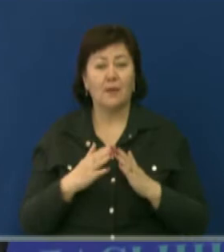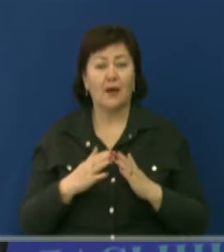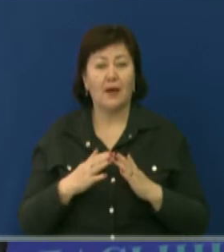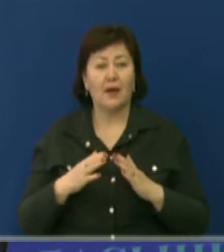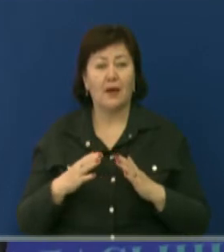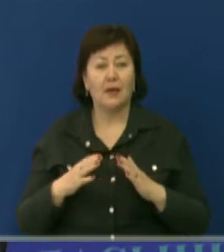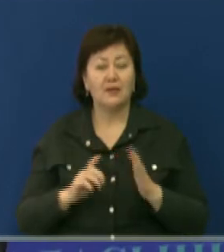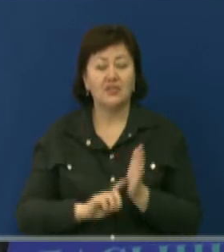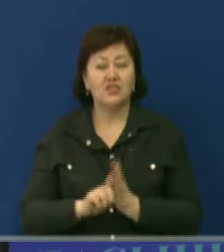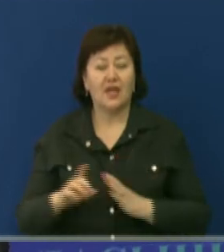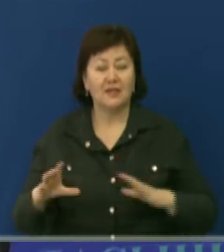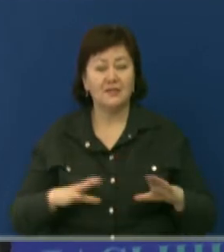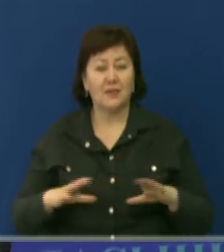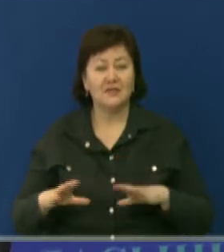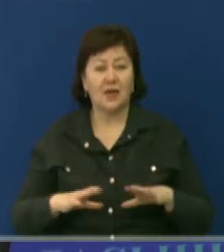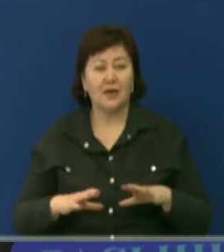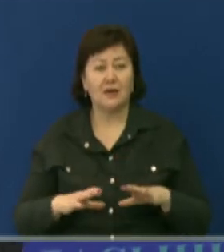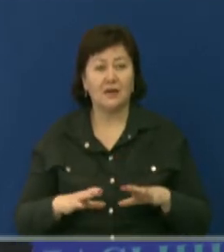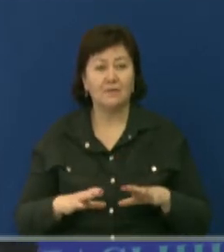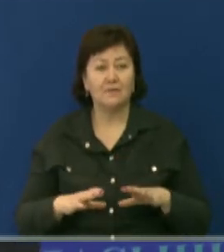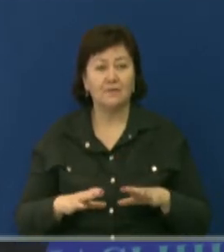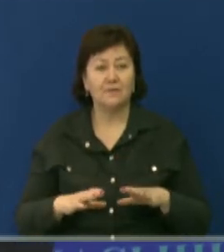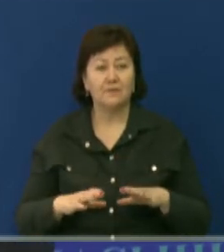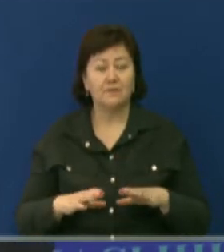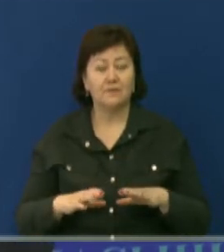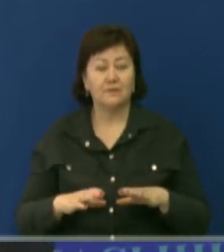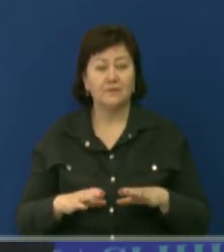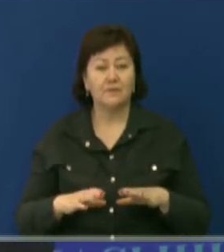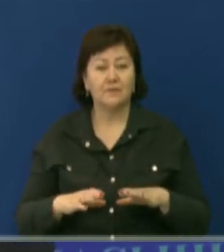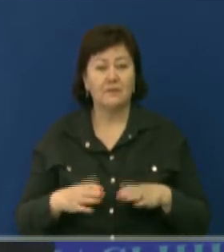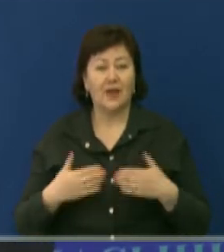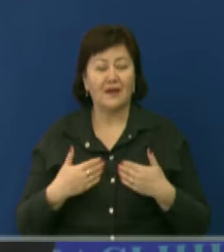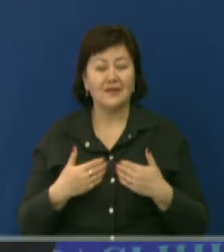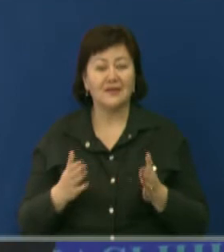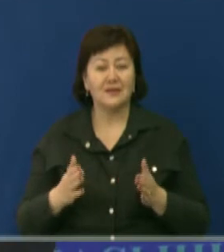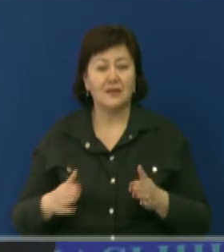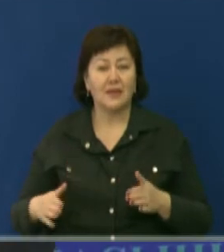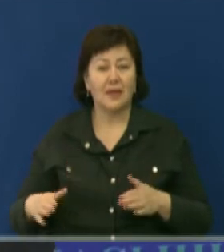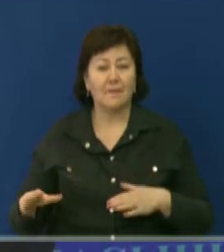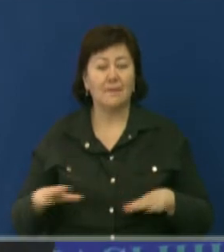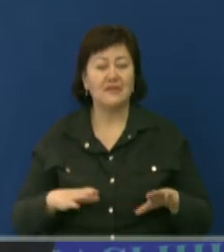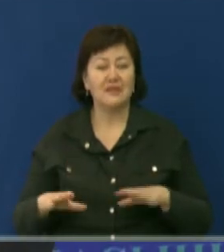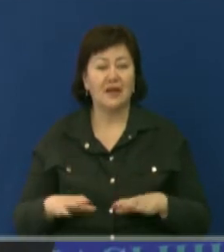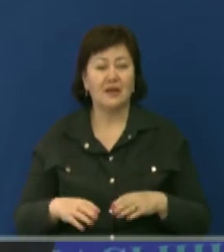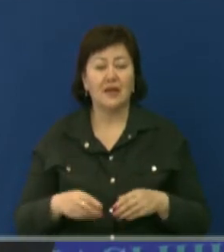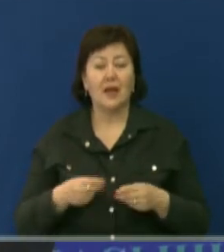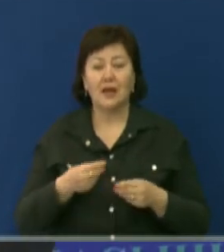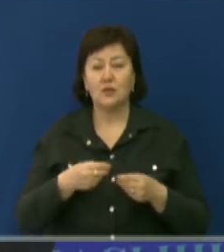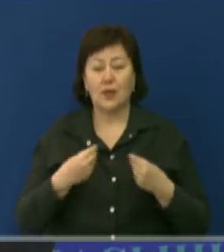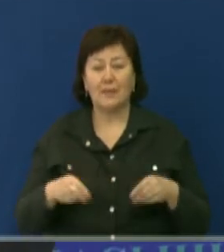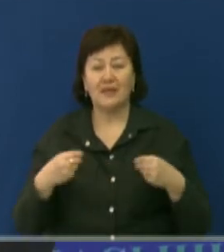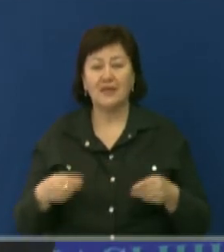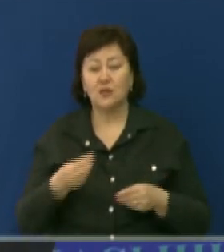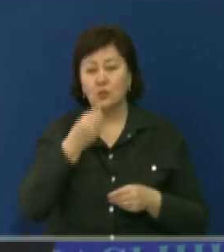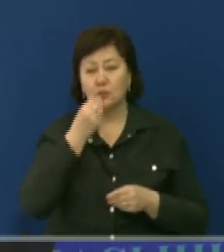базарлардан бастасақ, далада тұрған ашық базарлар, тамақ сататын,